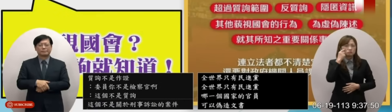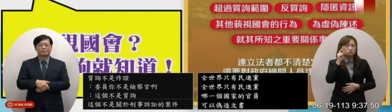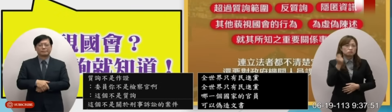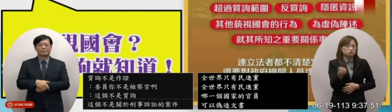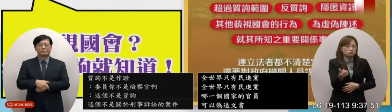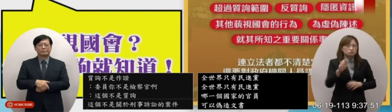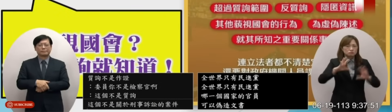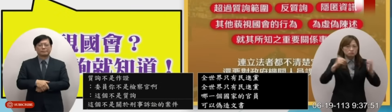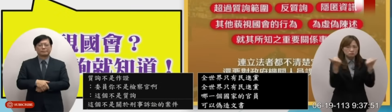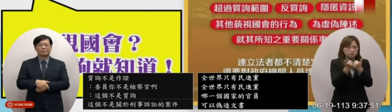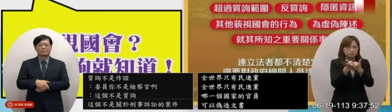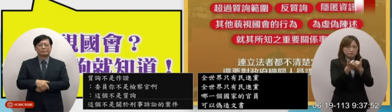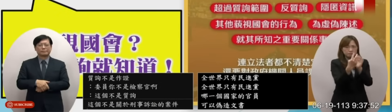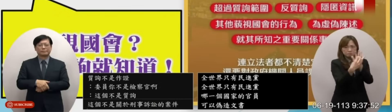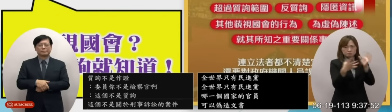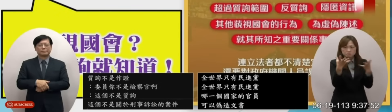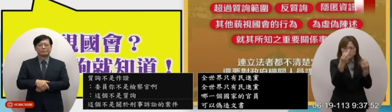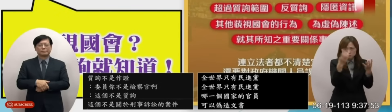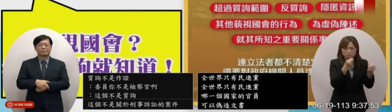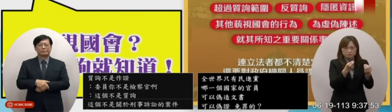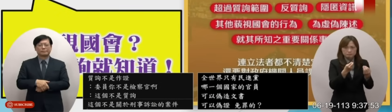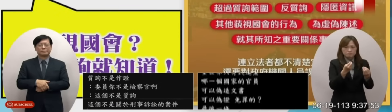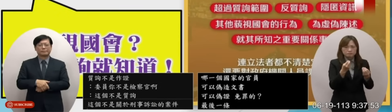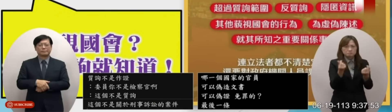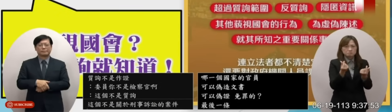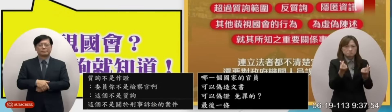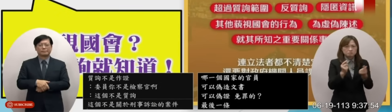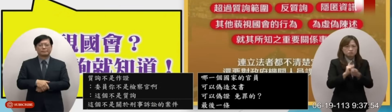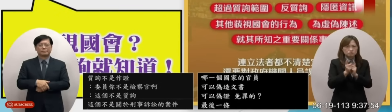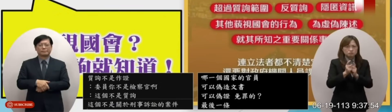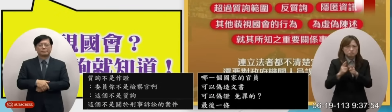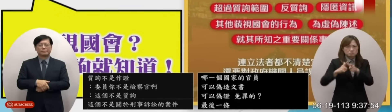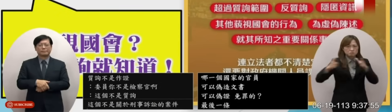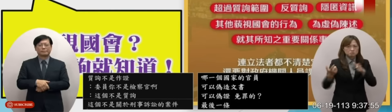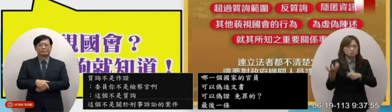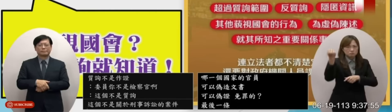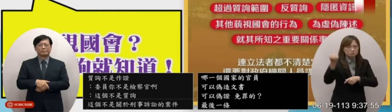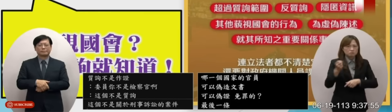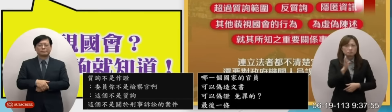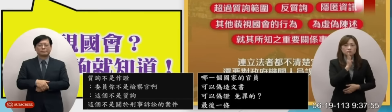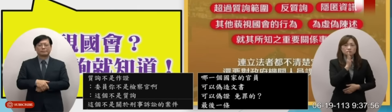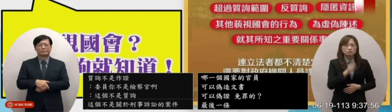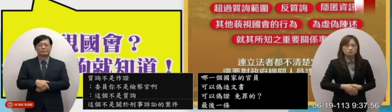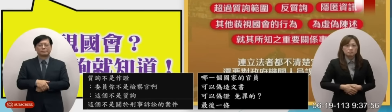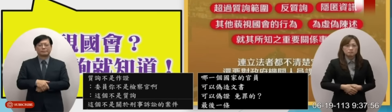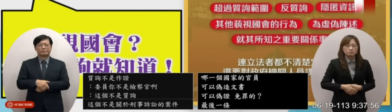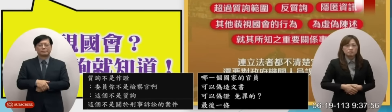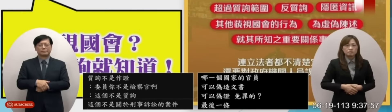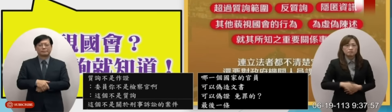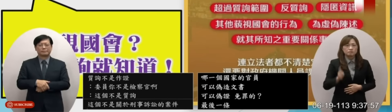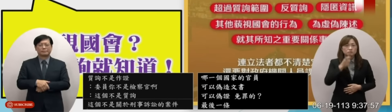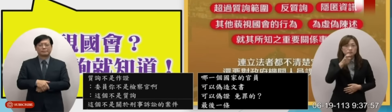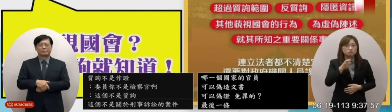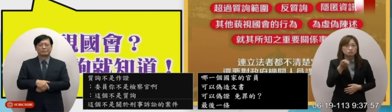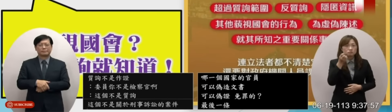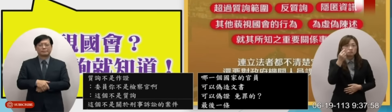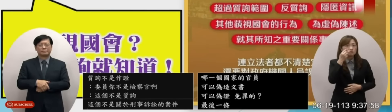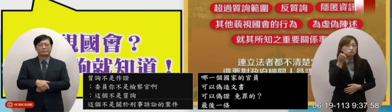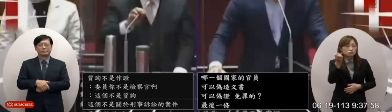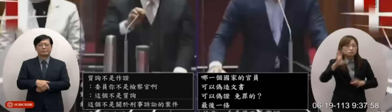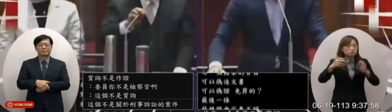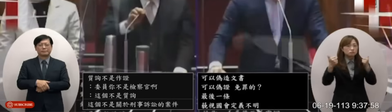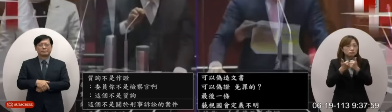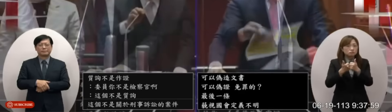扩大立法院权责。好，所谓反咨询、隐匿咨询，何谓藐视国会？让我们播